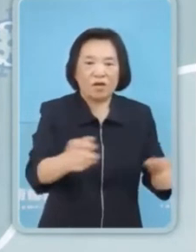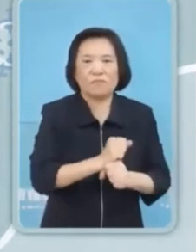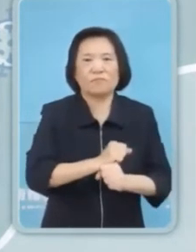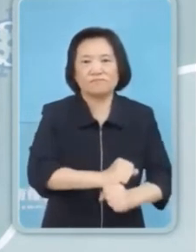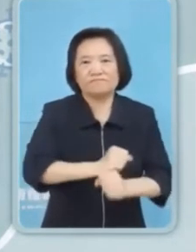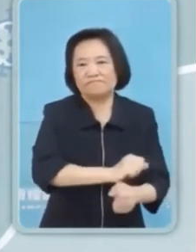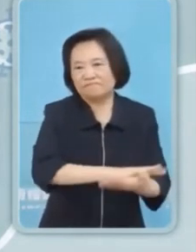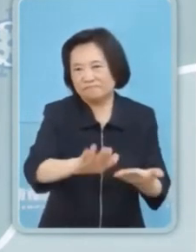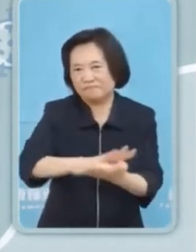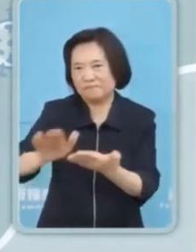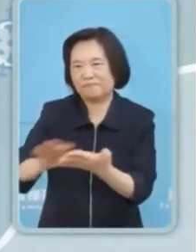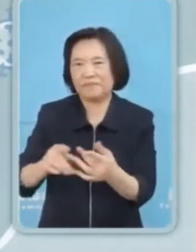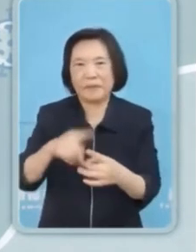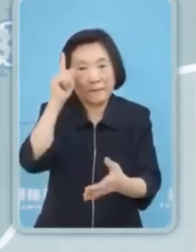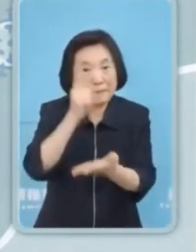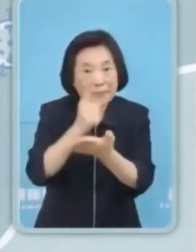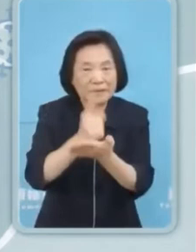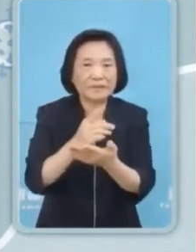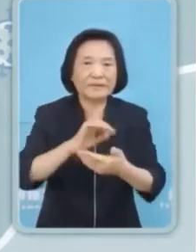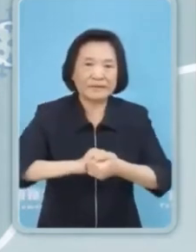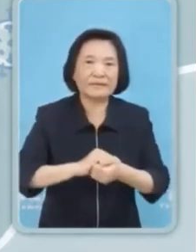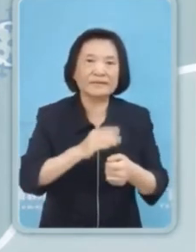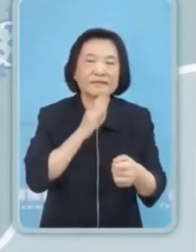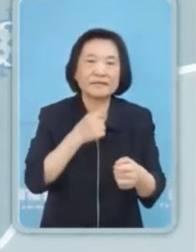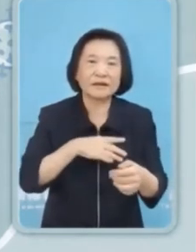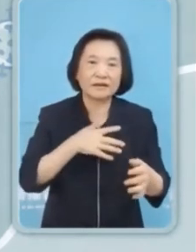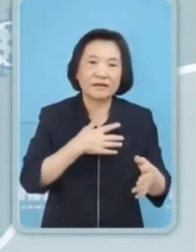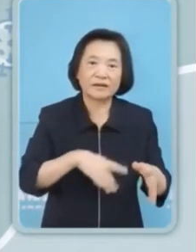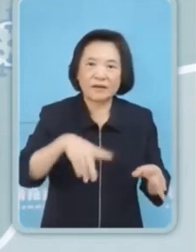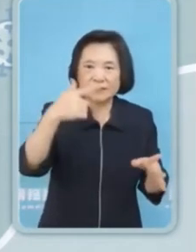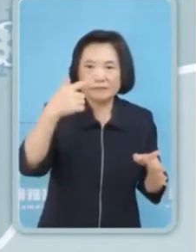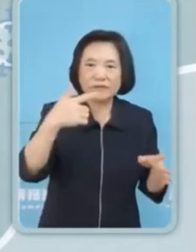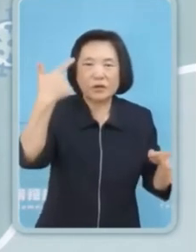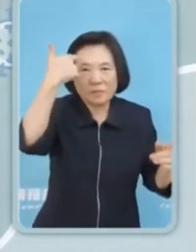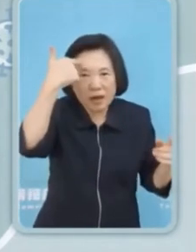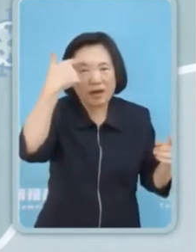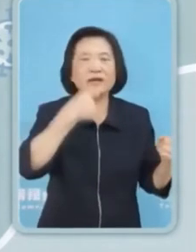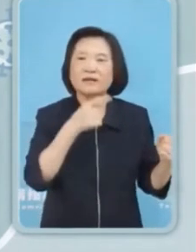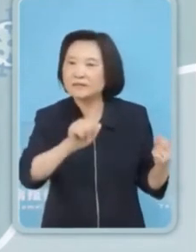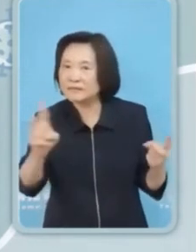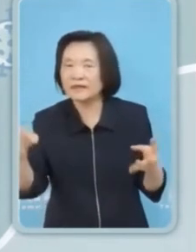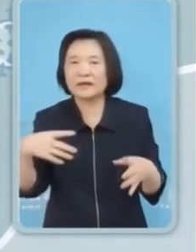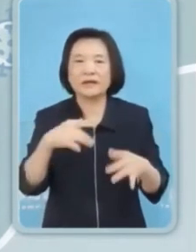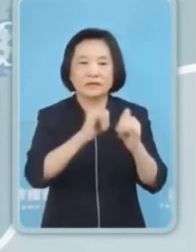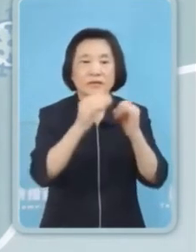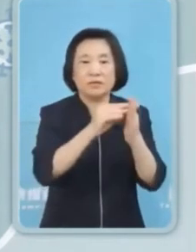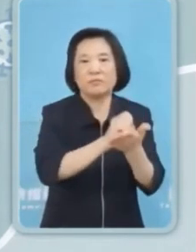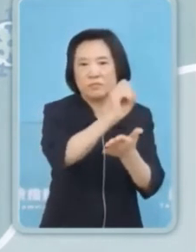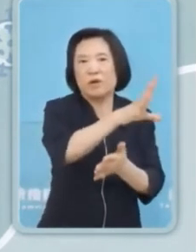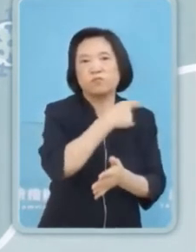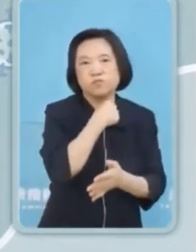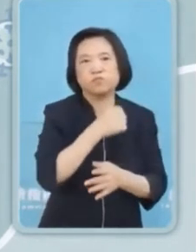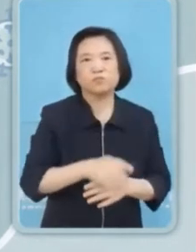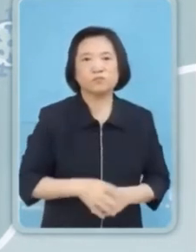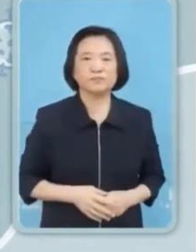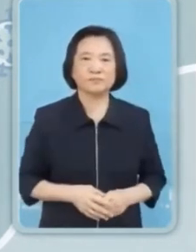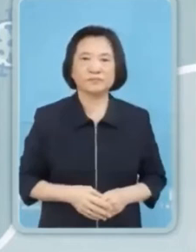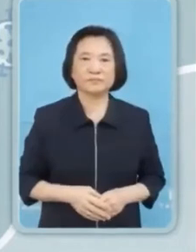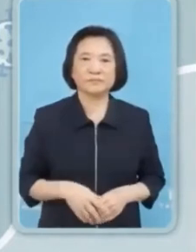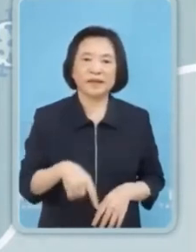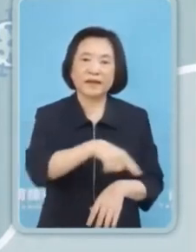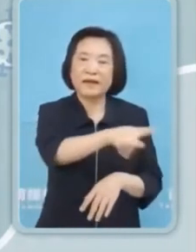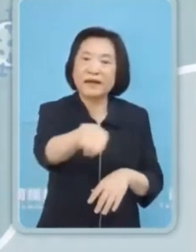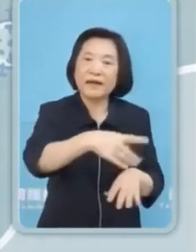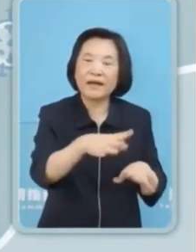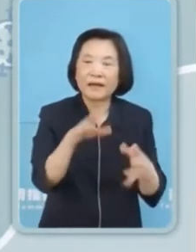毒，那每天要维持2个时段的健康监测，回报到社会局来。那大家关心的收托的